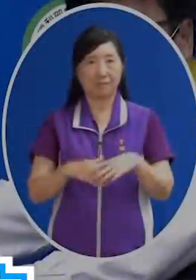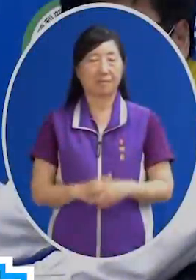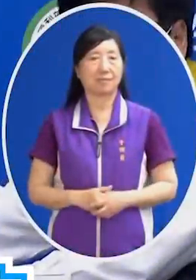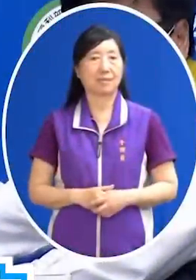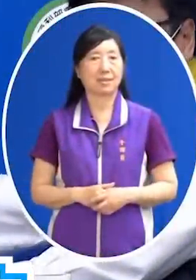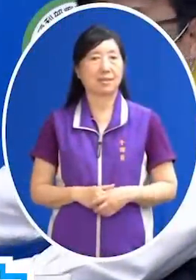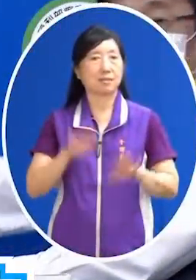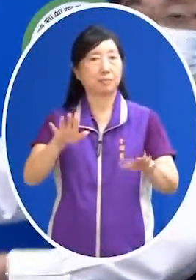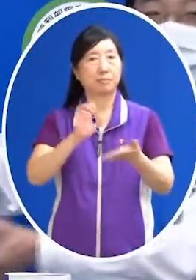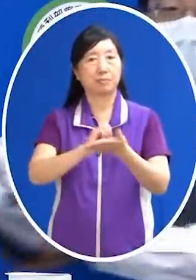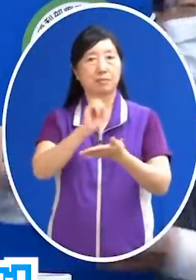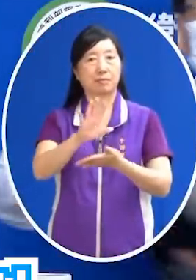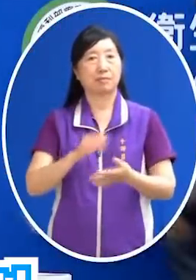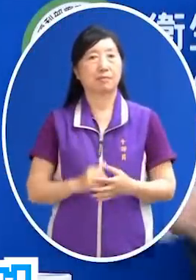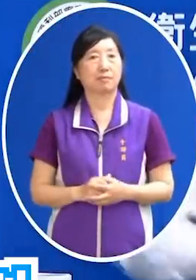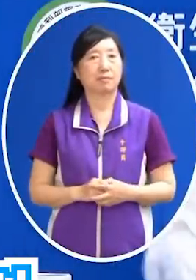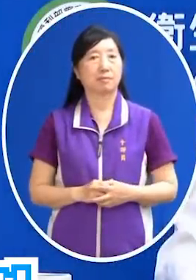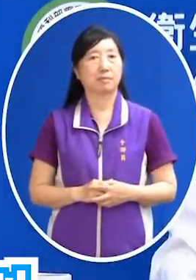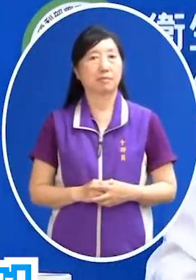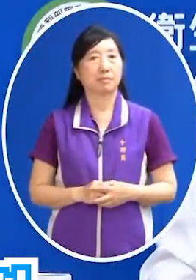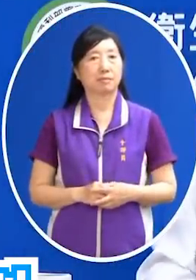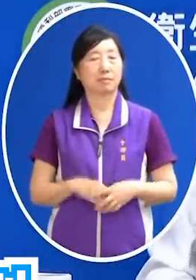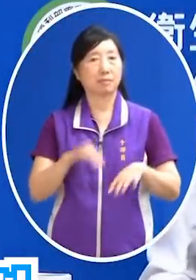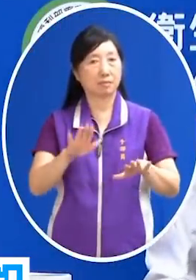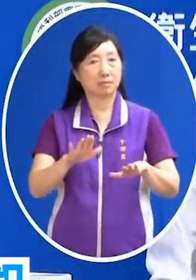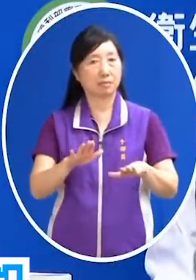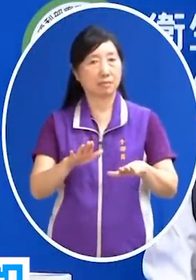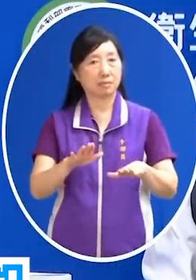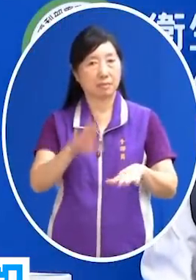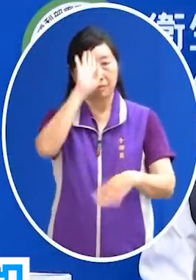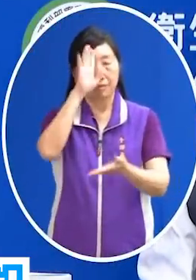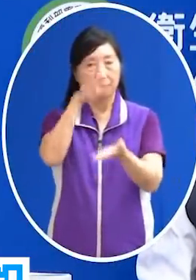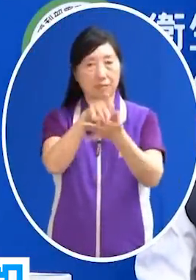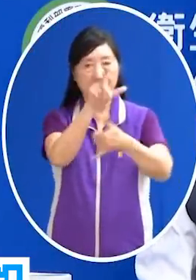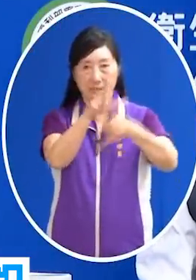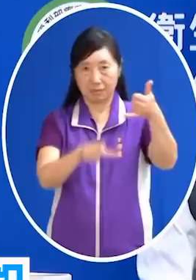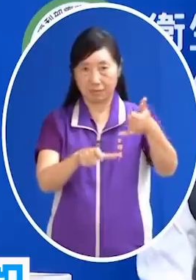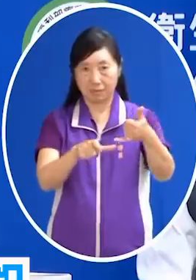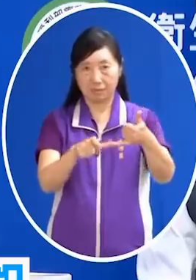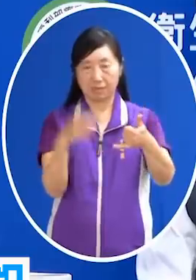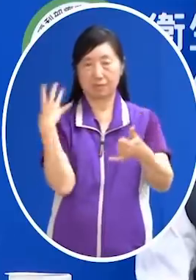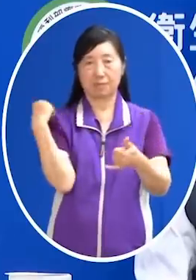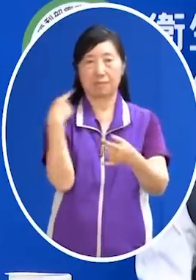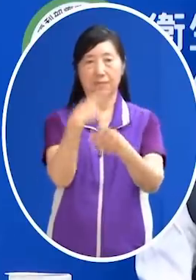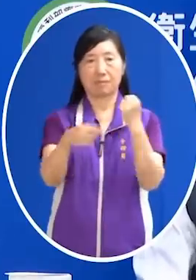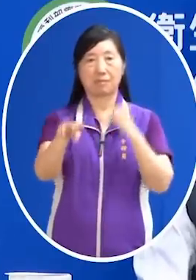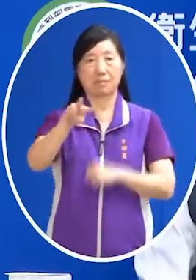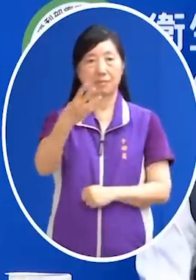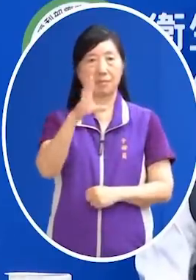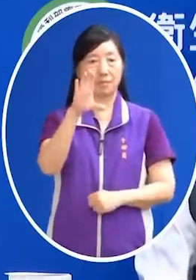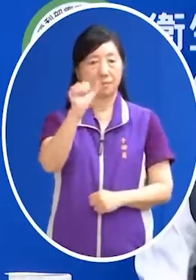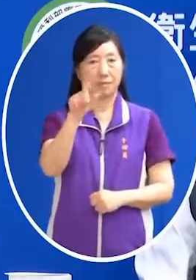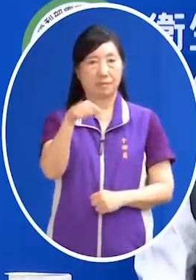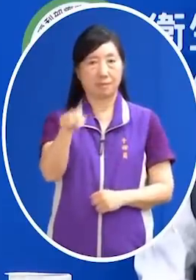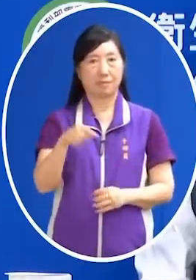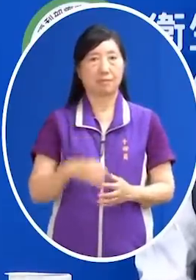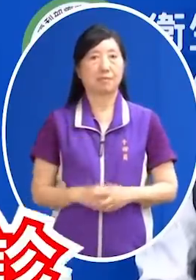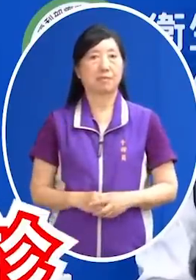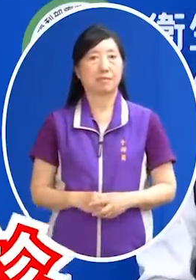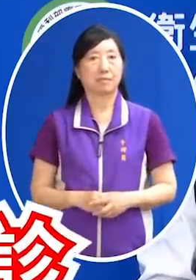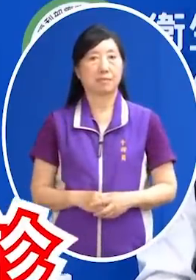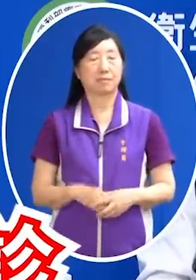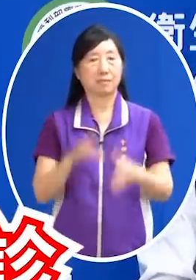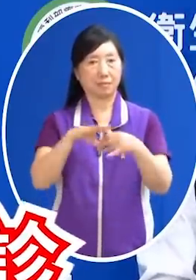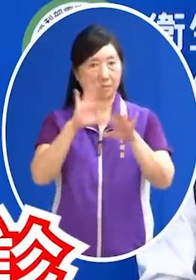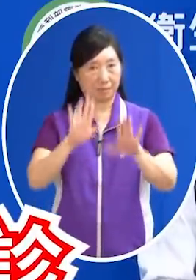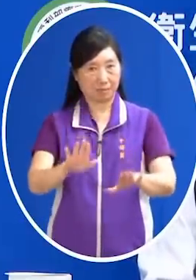今天跟大家报告，我们的确诊案例仍然维持395例。换句话说，今天还